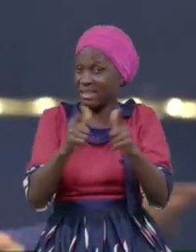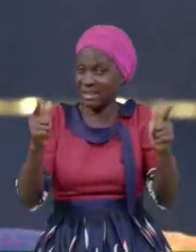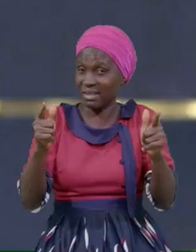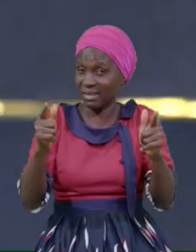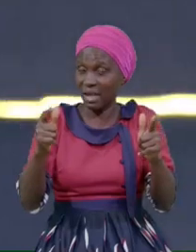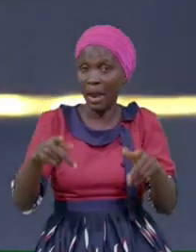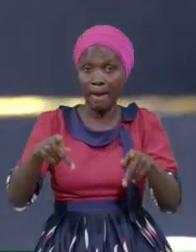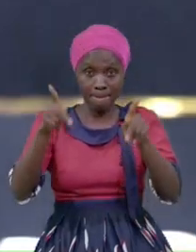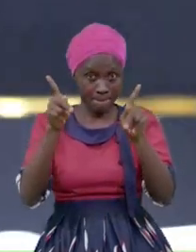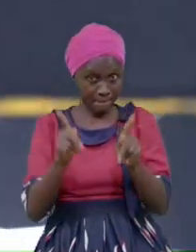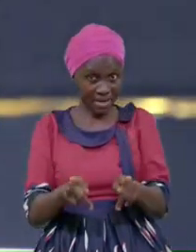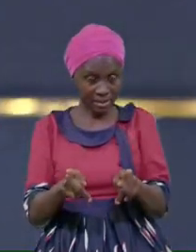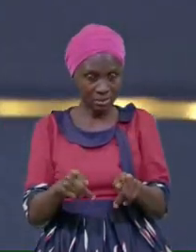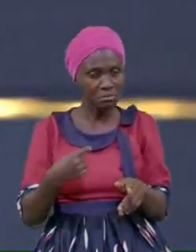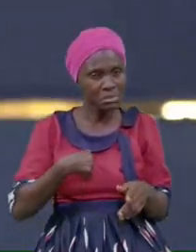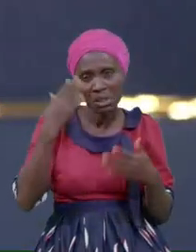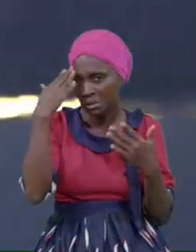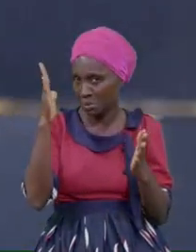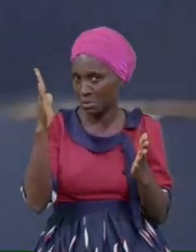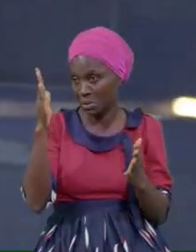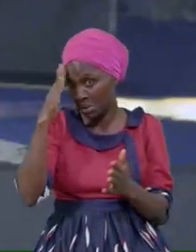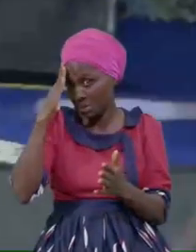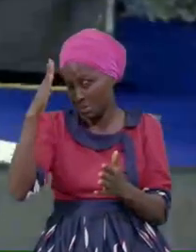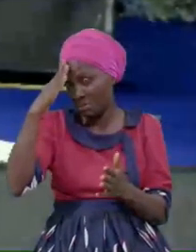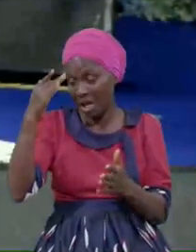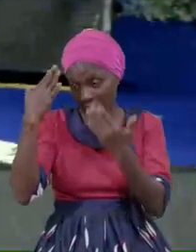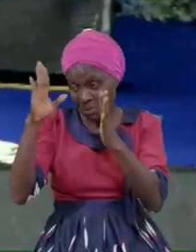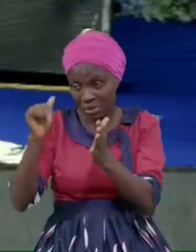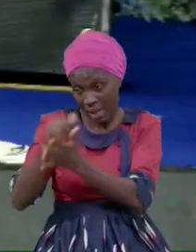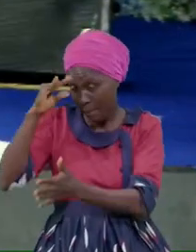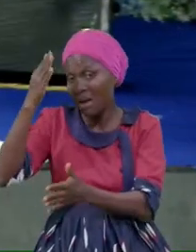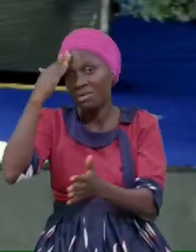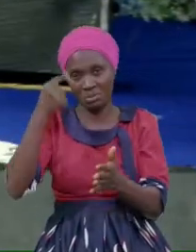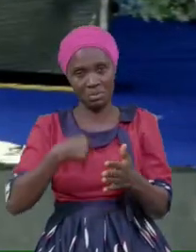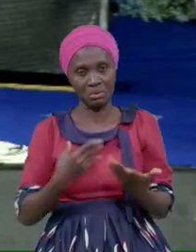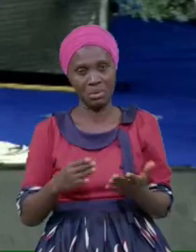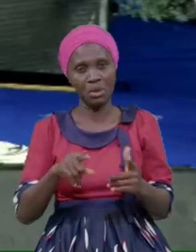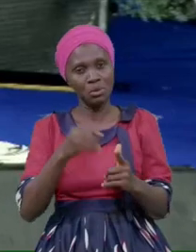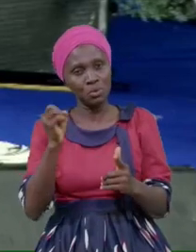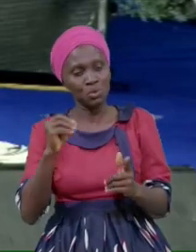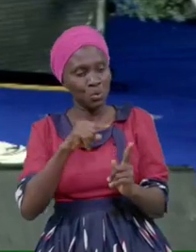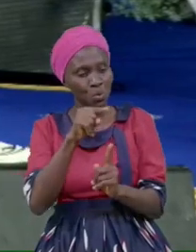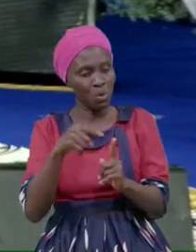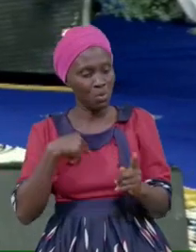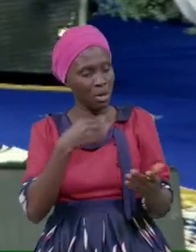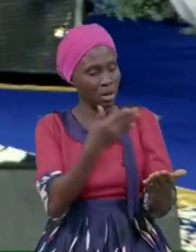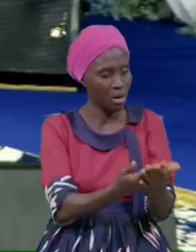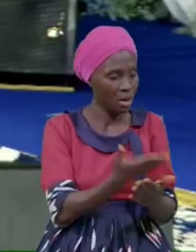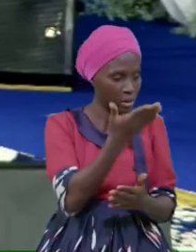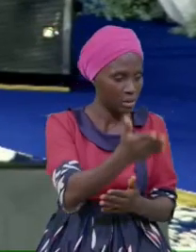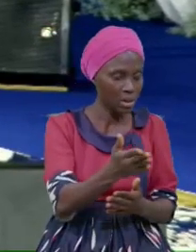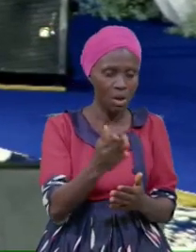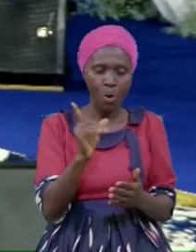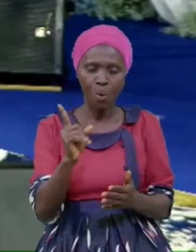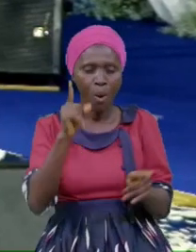une personne hautement placée, je ne savais même pas qu'il me connaissait. Alors nous sommes arrivés là-bas. Et un frère là-bas